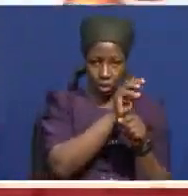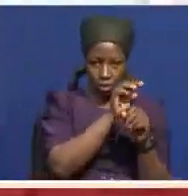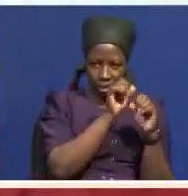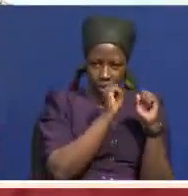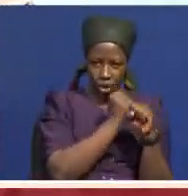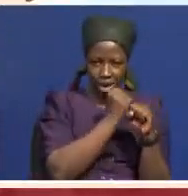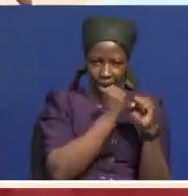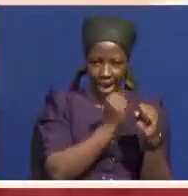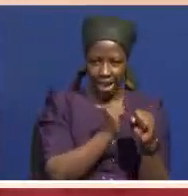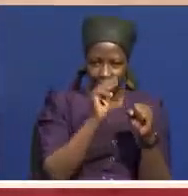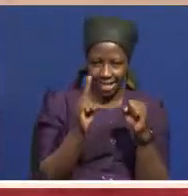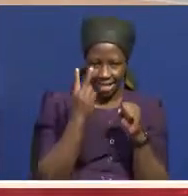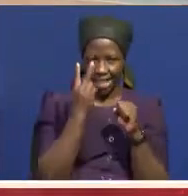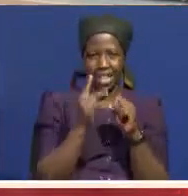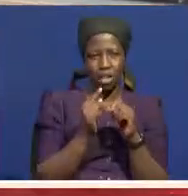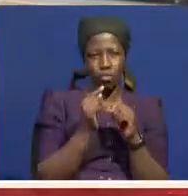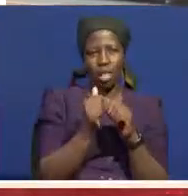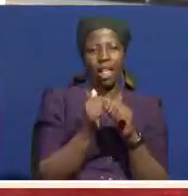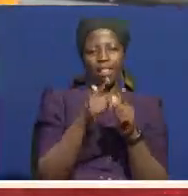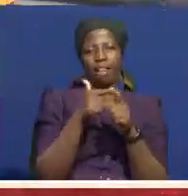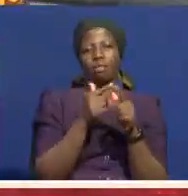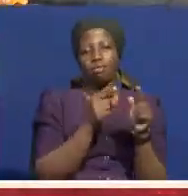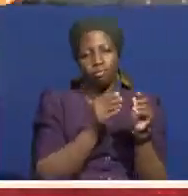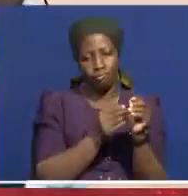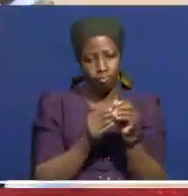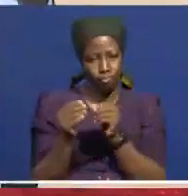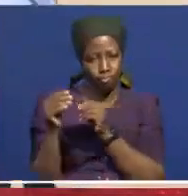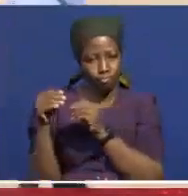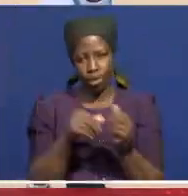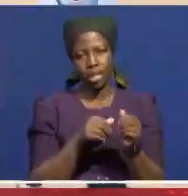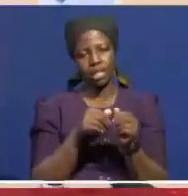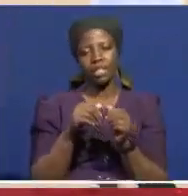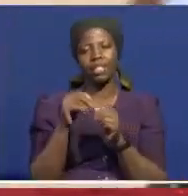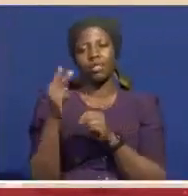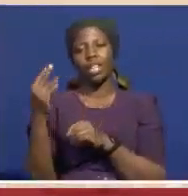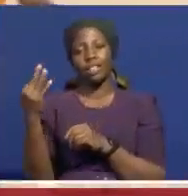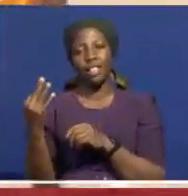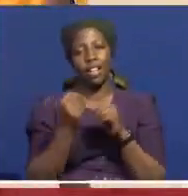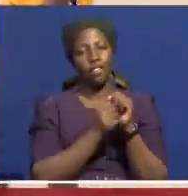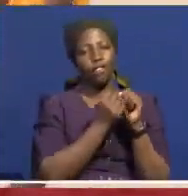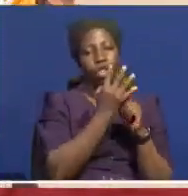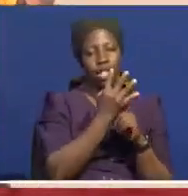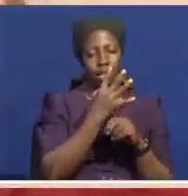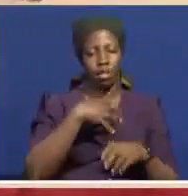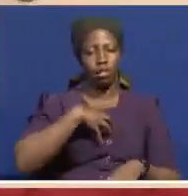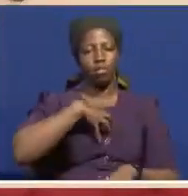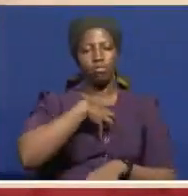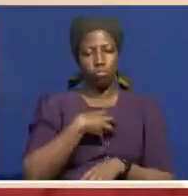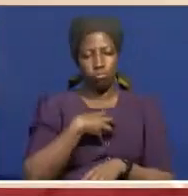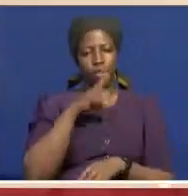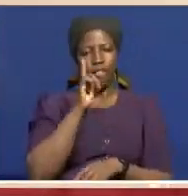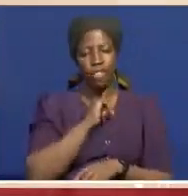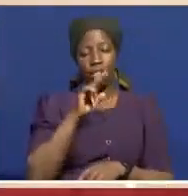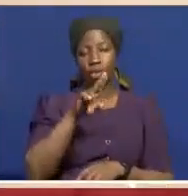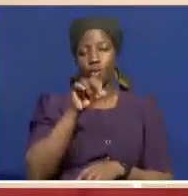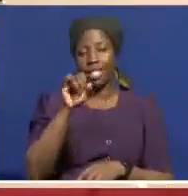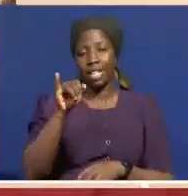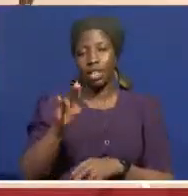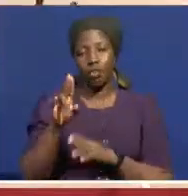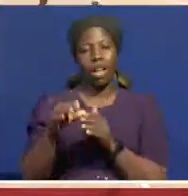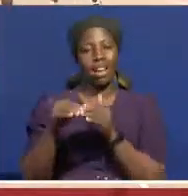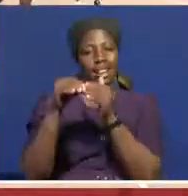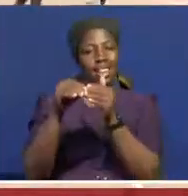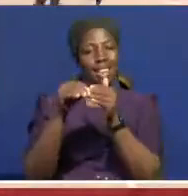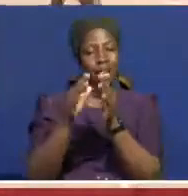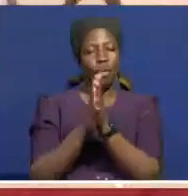ya pili lakini kashindwa alama 23 kwa 14. Huku mechi hiyo ikienda mapumzikoni, USIU Flames iliongoza